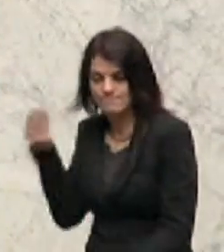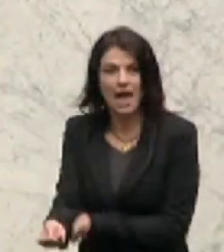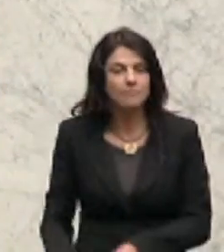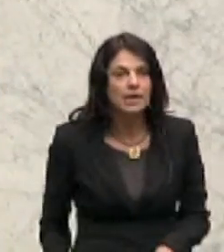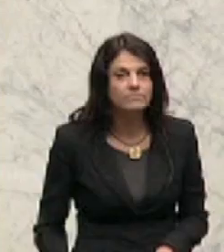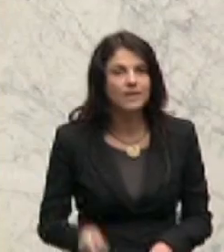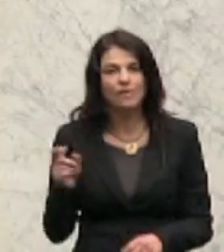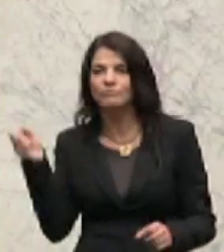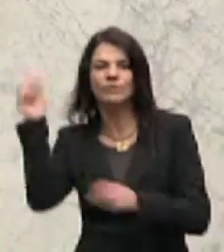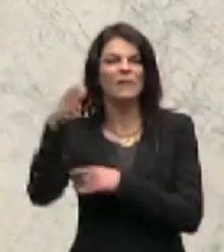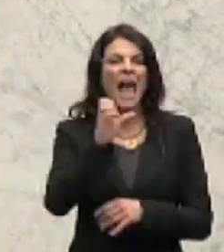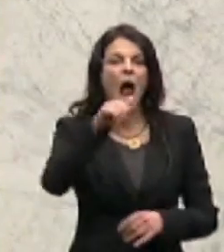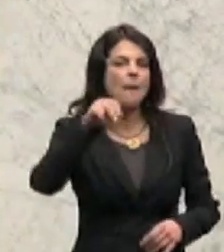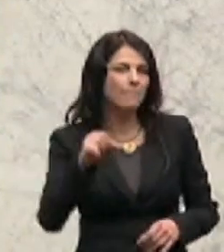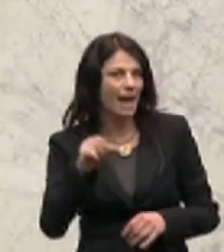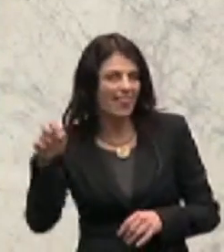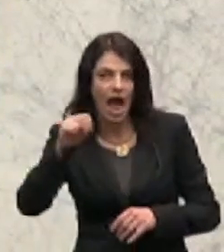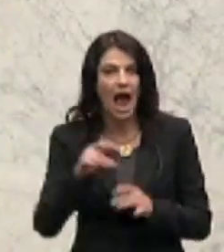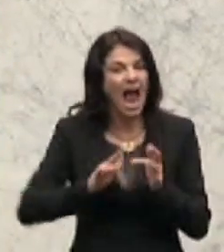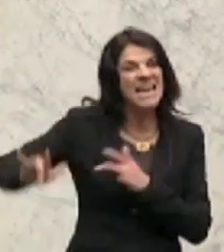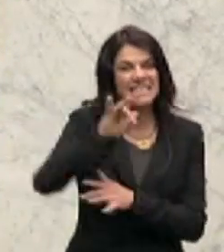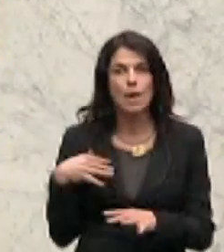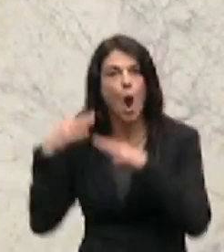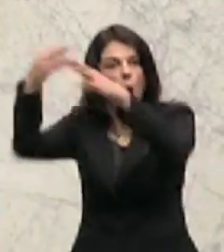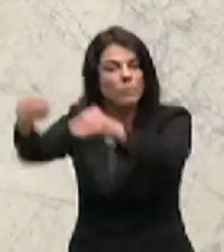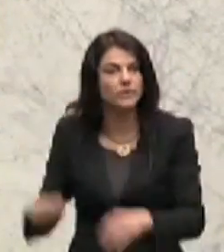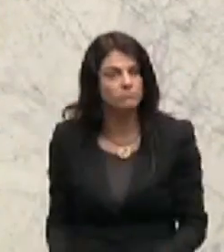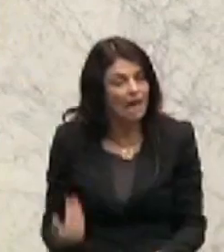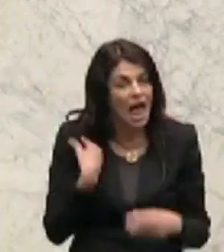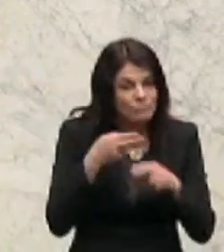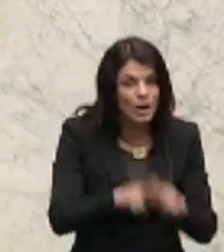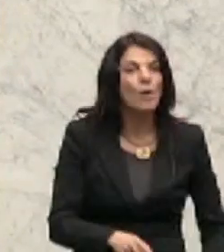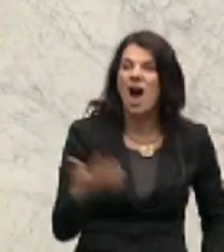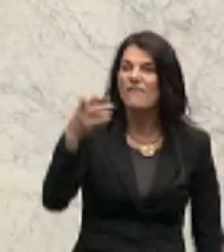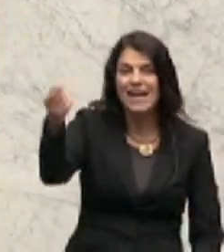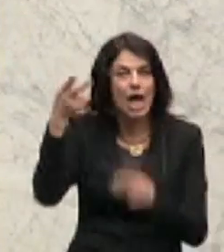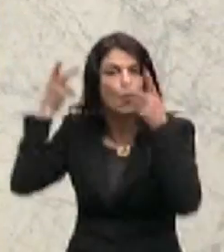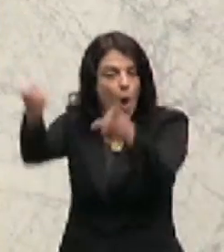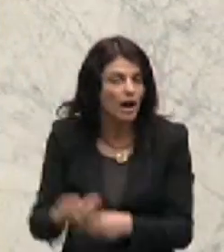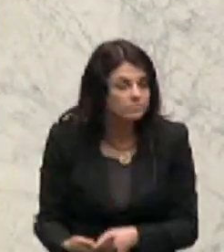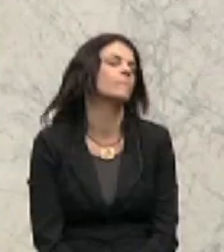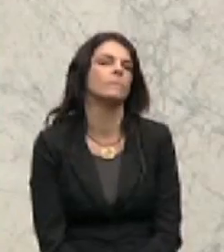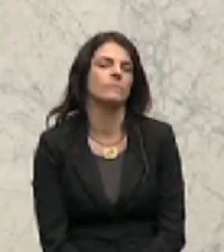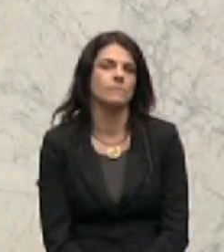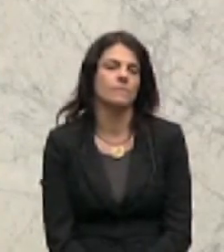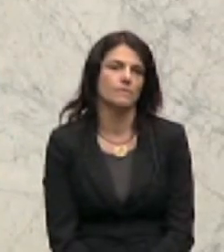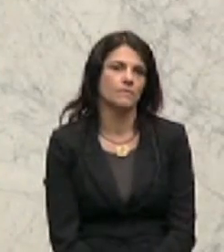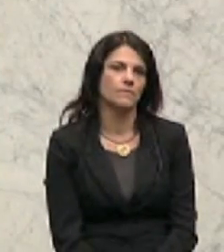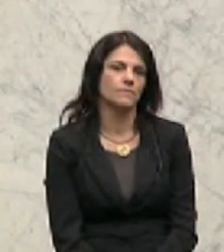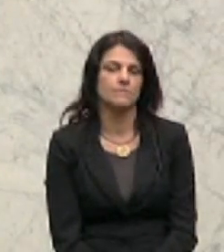Cayman Islands überwiesen. Und dort haben wir keine Garantie mehr, was dann mit dem Geld dort passiert.